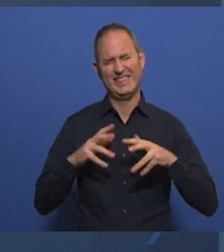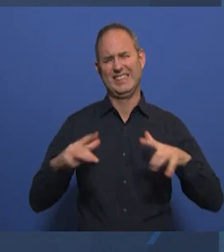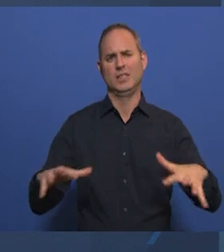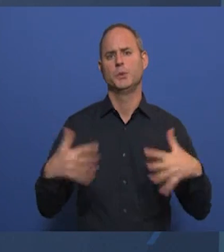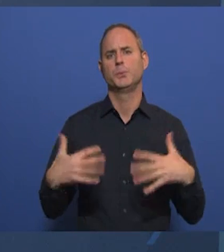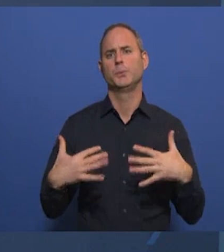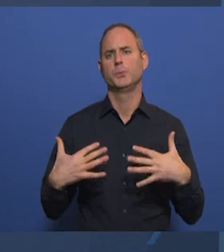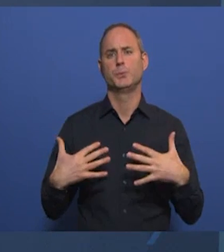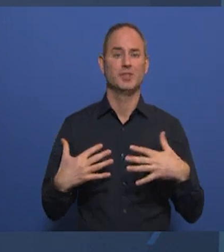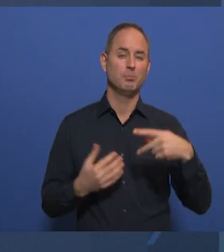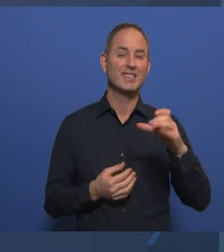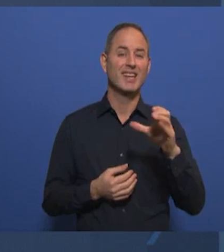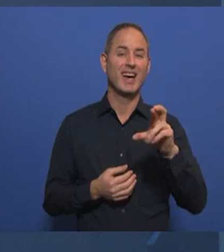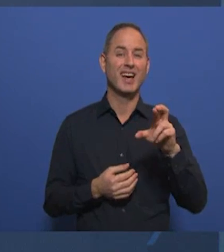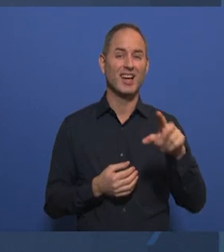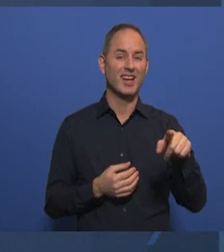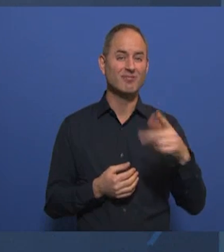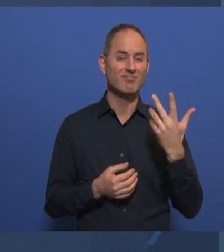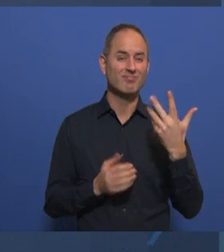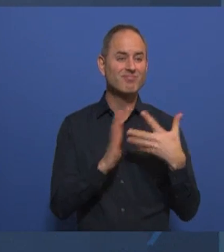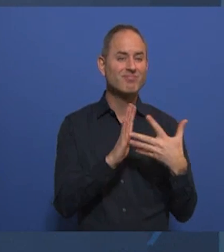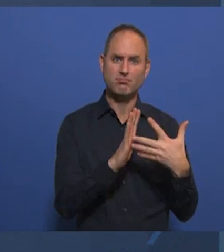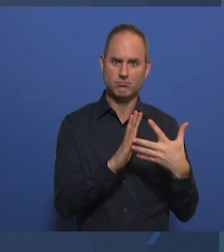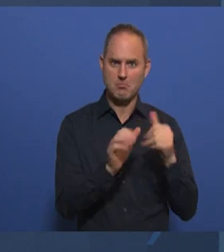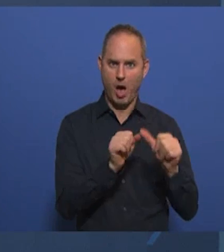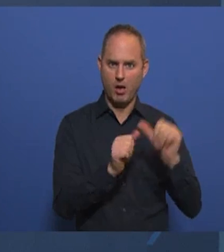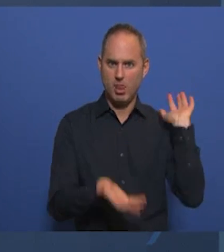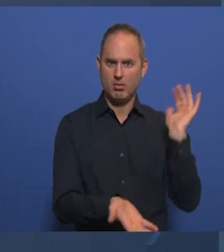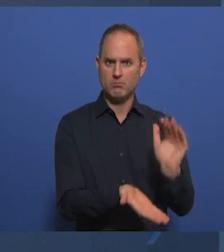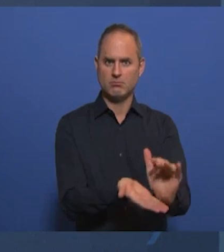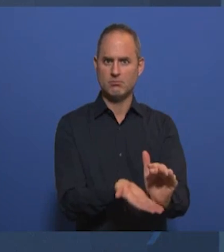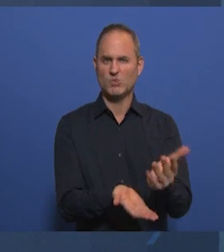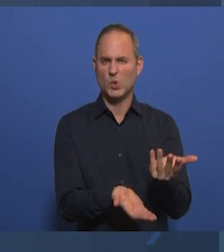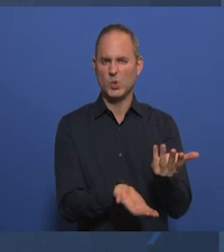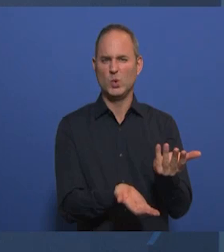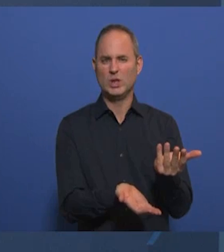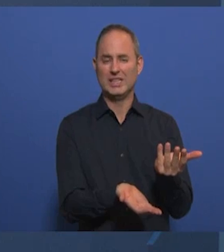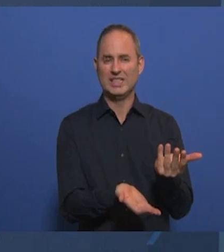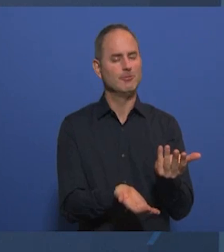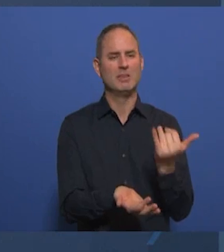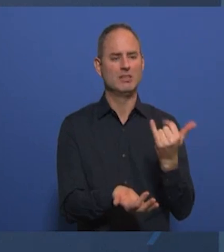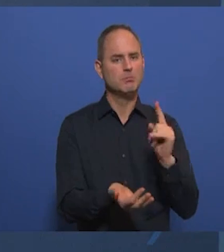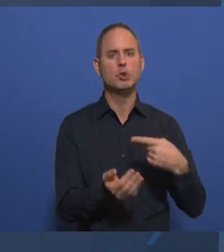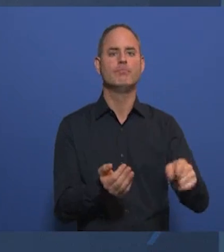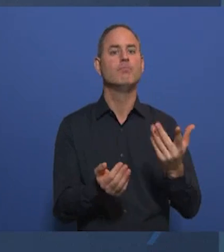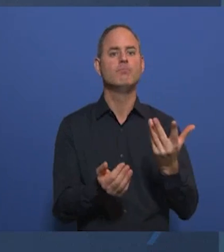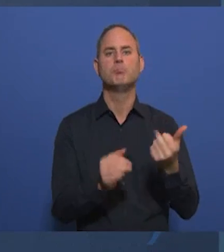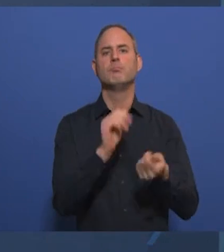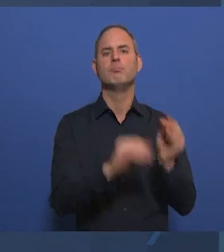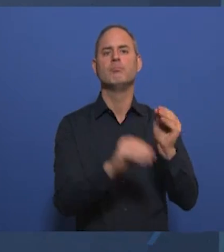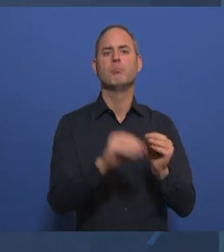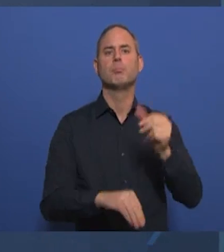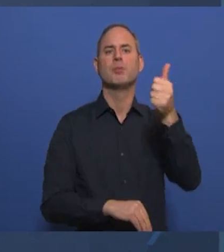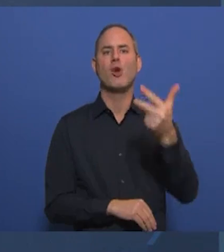Die Gesundheitsminister haben deshalb eine Priorisierung beschlossen. Aus unserer Sicht muss gleichzeitig aber auch daran gearbeitet werden,